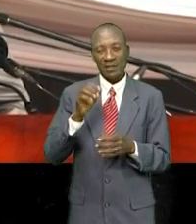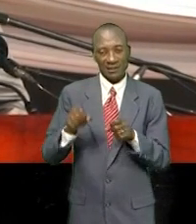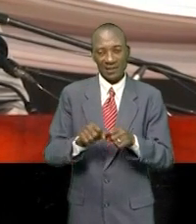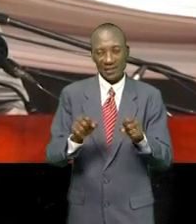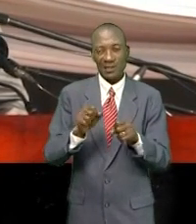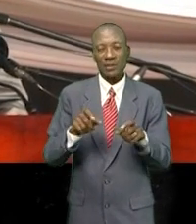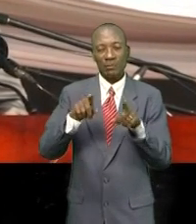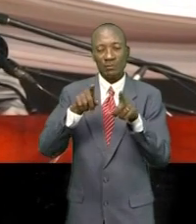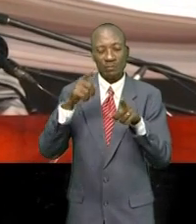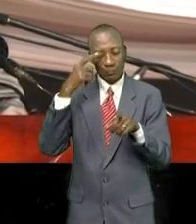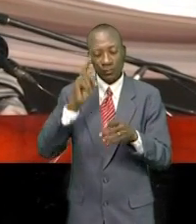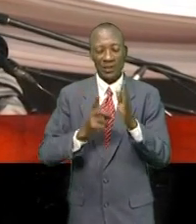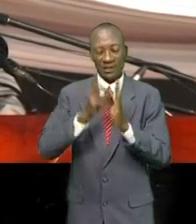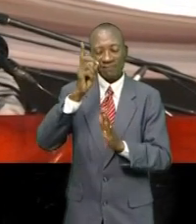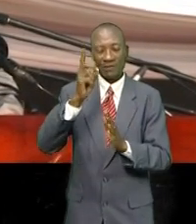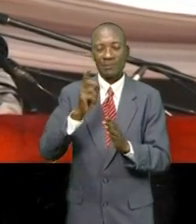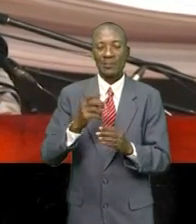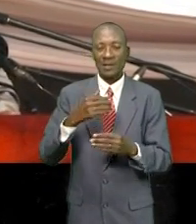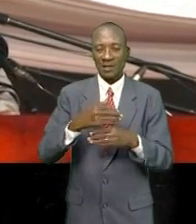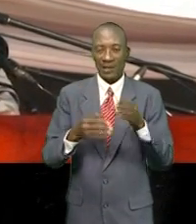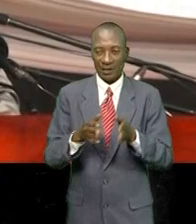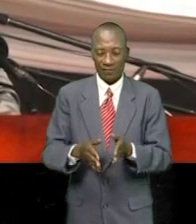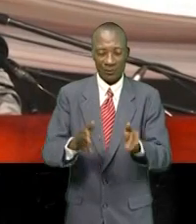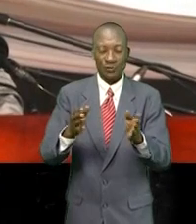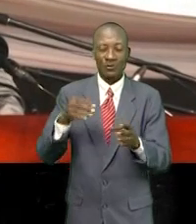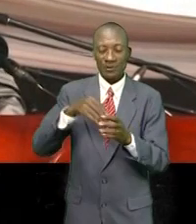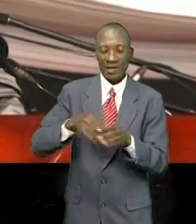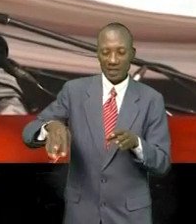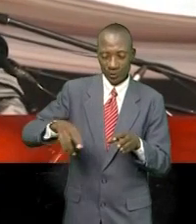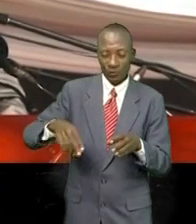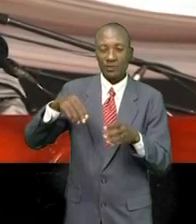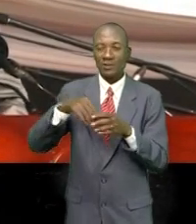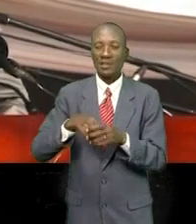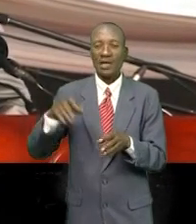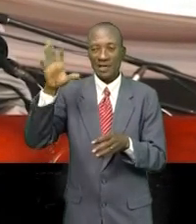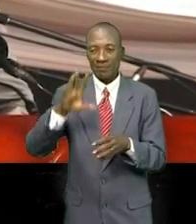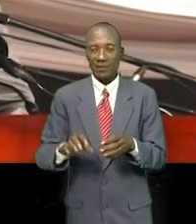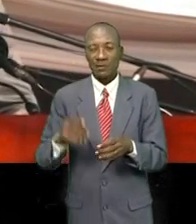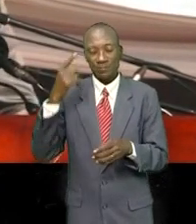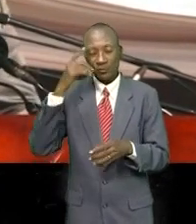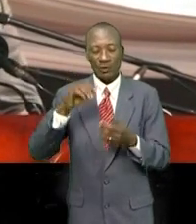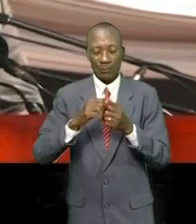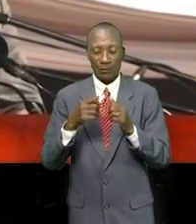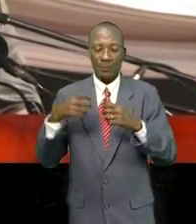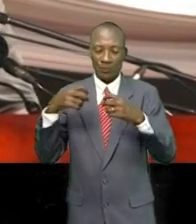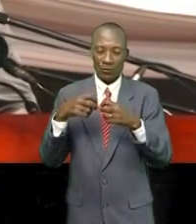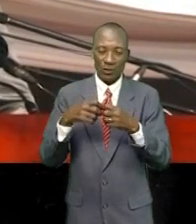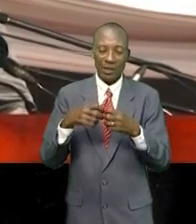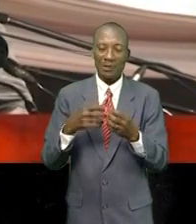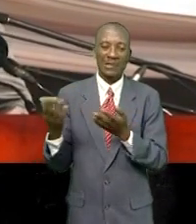des infrastructures à l'échelle régionale et continentale dans les domaines de l'énergie, du transport et